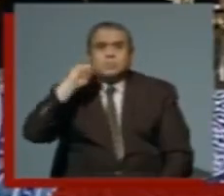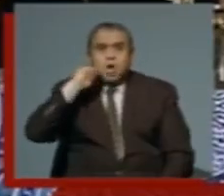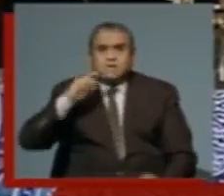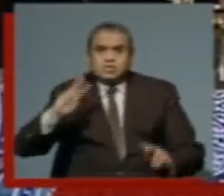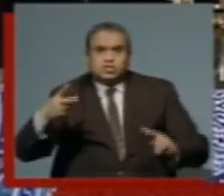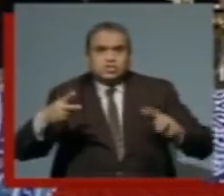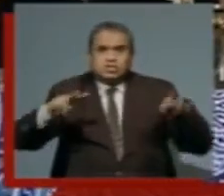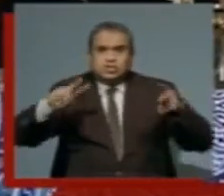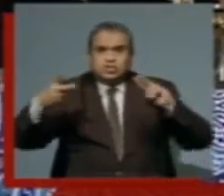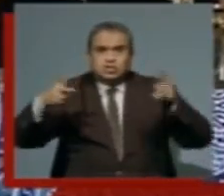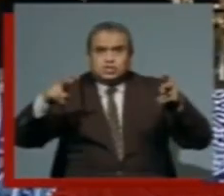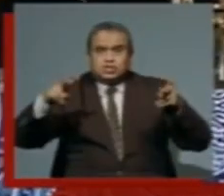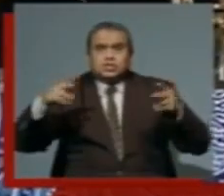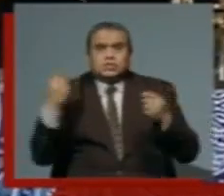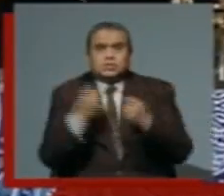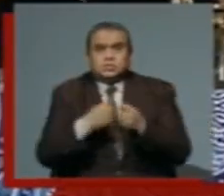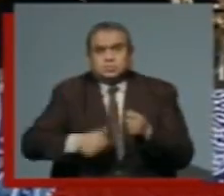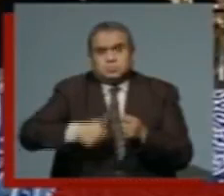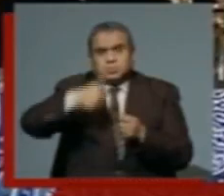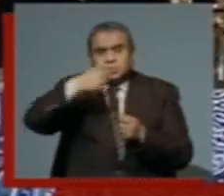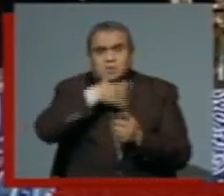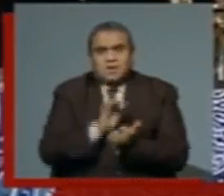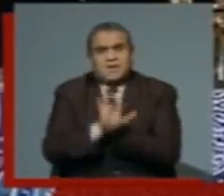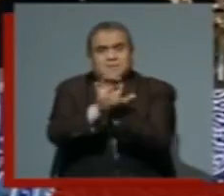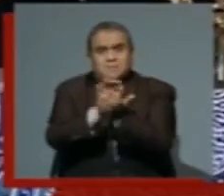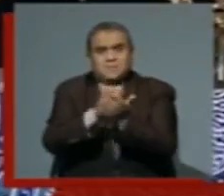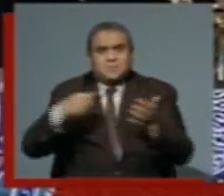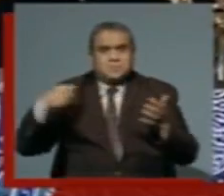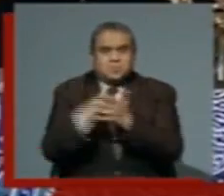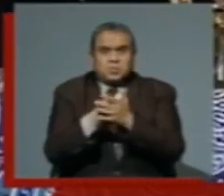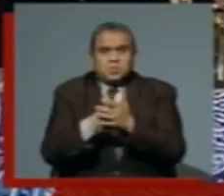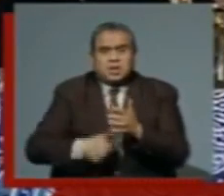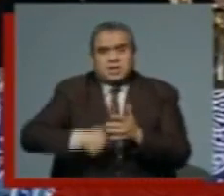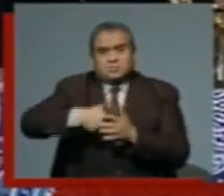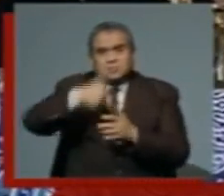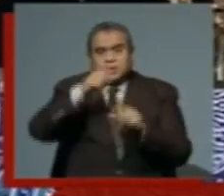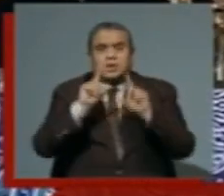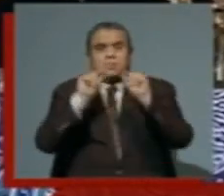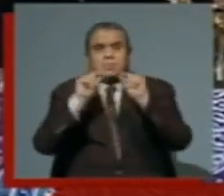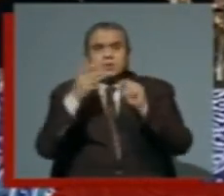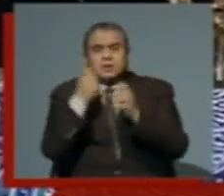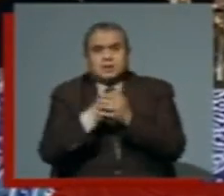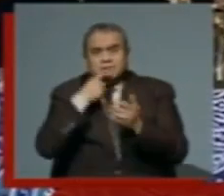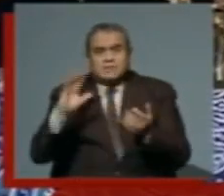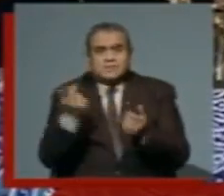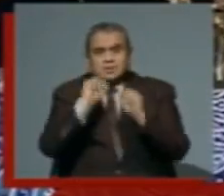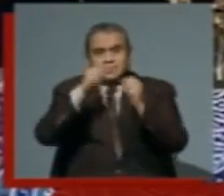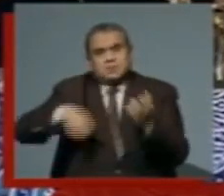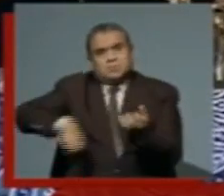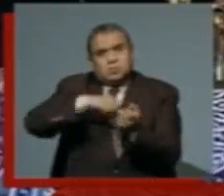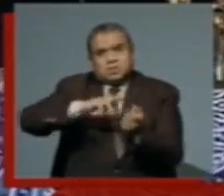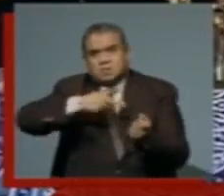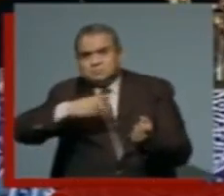وقدر ان هو يفوز ويكسب ويحقق نجاحه وتميز في اله بيتفرد بيها